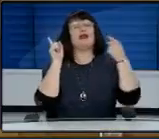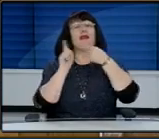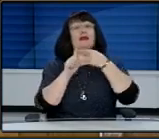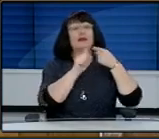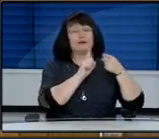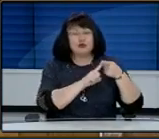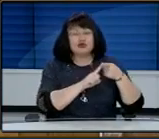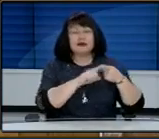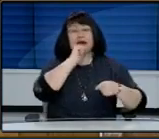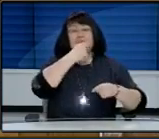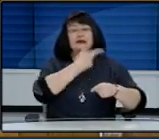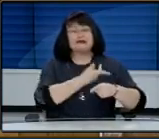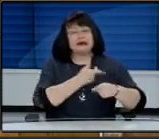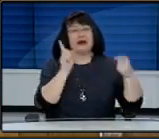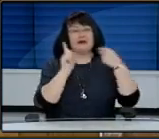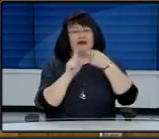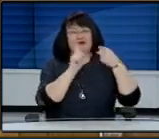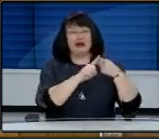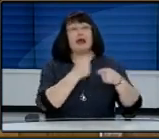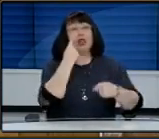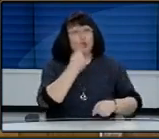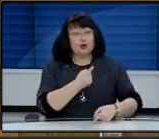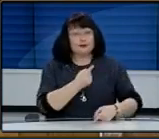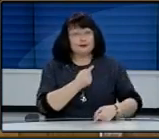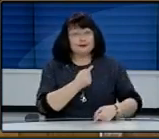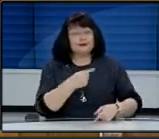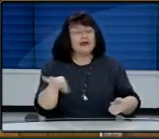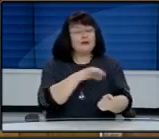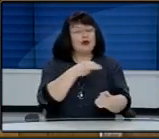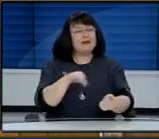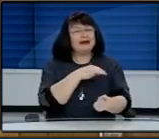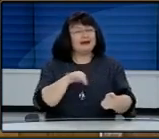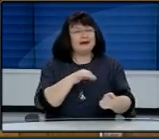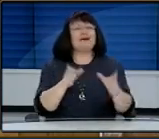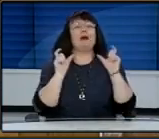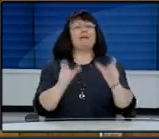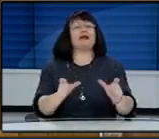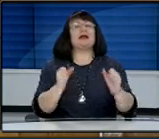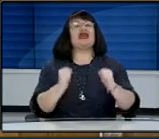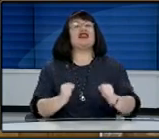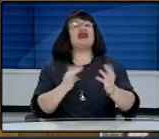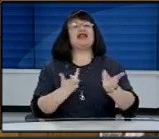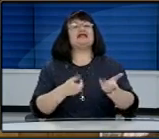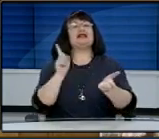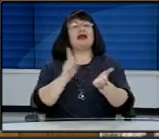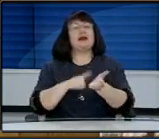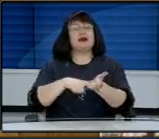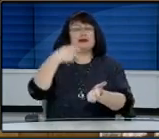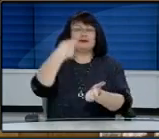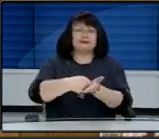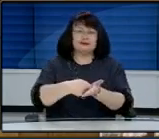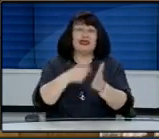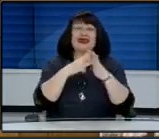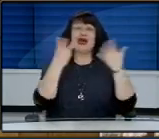ότι ο μόνος τρόπος να ενισχύσουμε την αμυντική και διπλωματική μας θέση ήταν η αγορά των 18